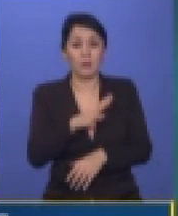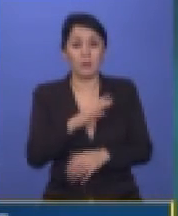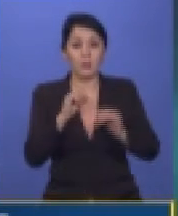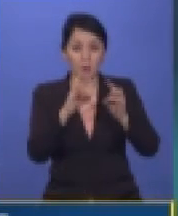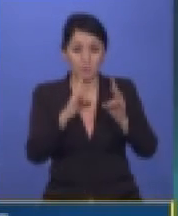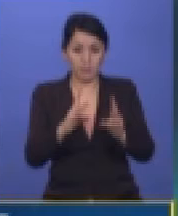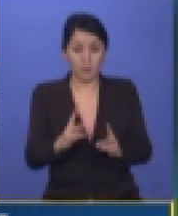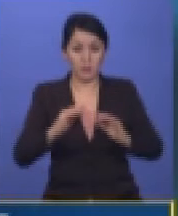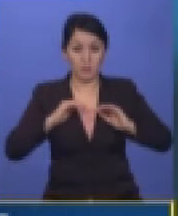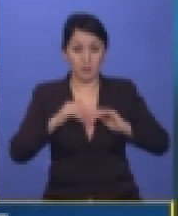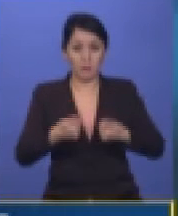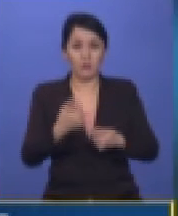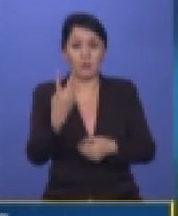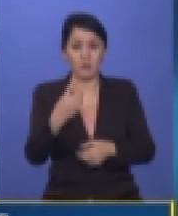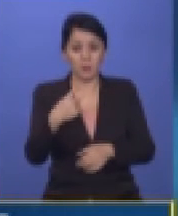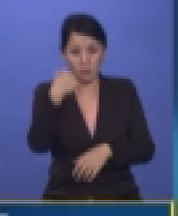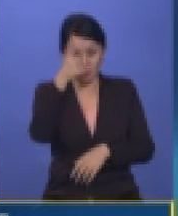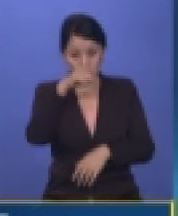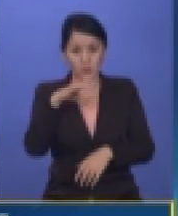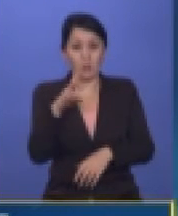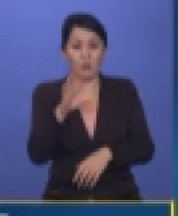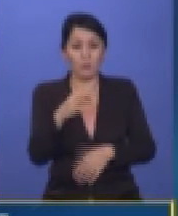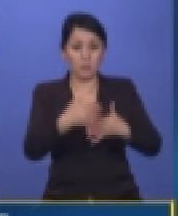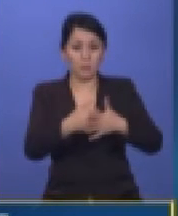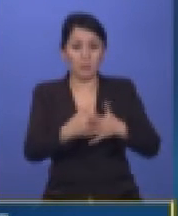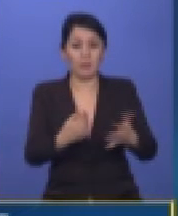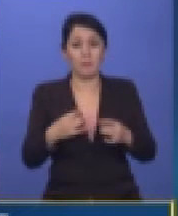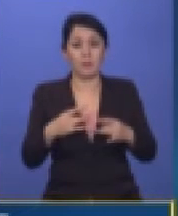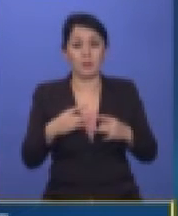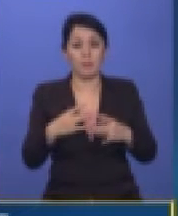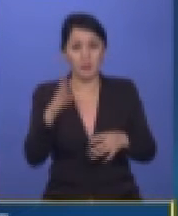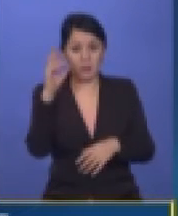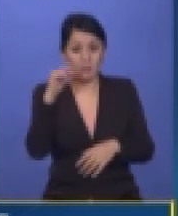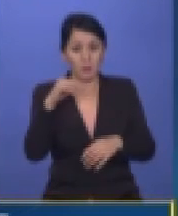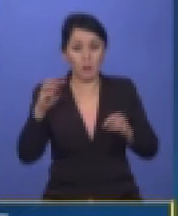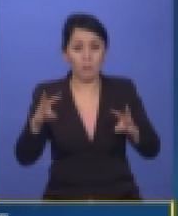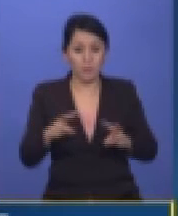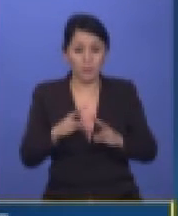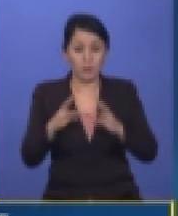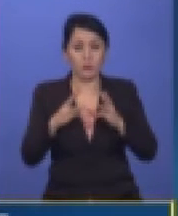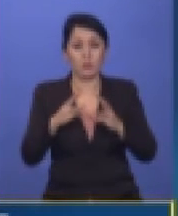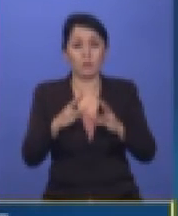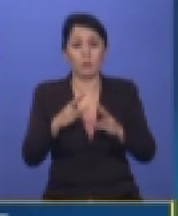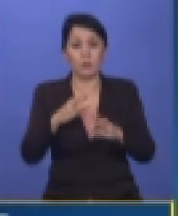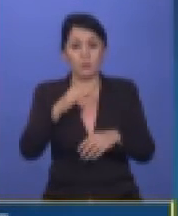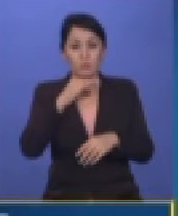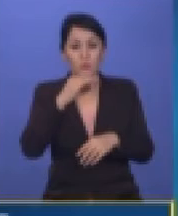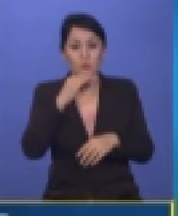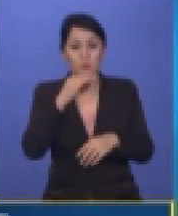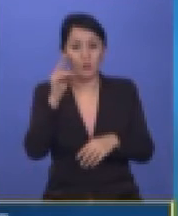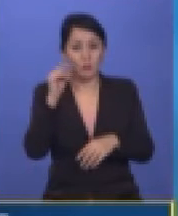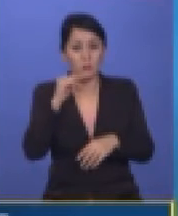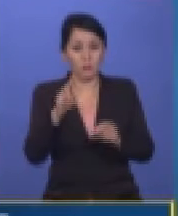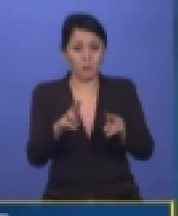печальная статистика 2021 года. Однако в ближайшие праздничные дни количество пожаров все еще может увеличиться, считают